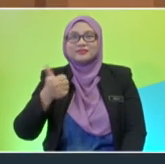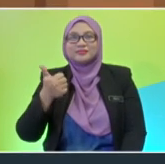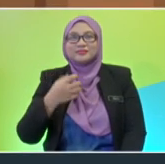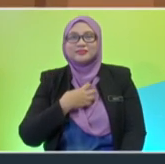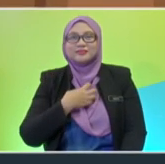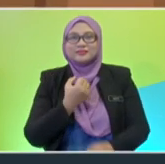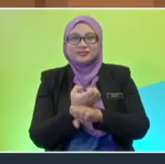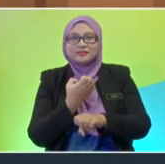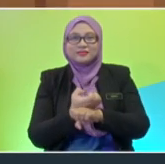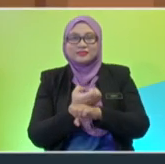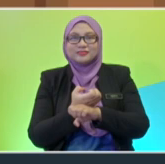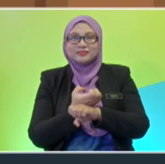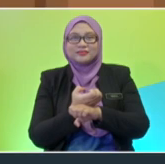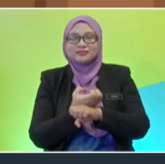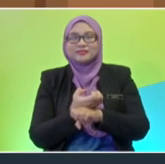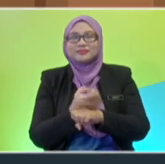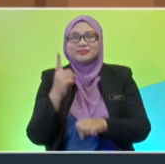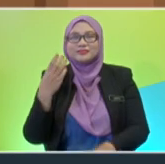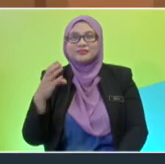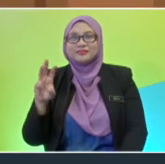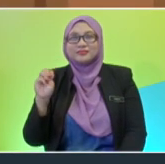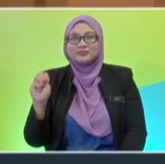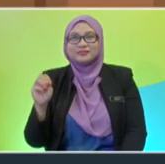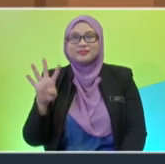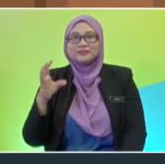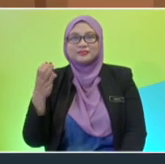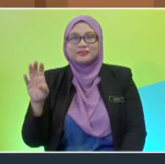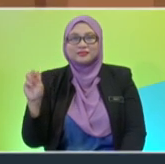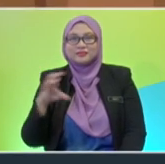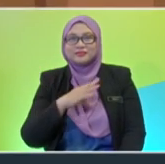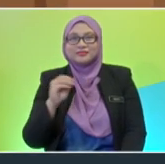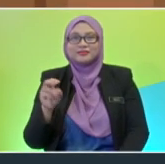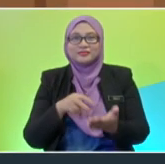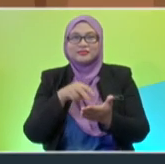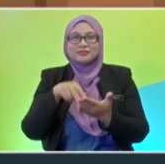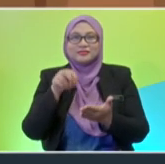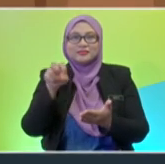acara yaitu 100 Mito 400 Mito dan lompat